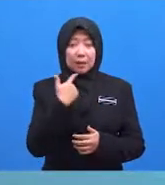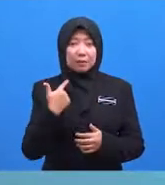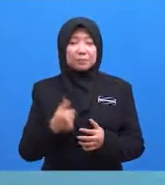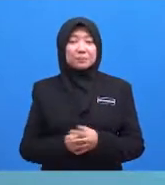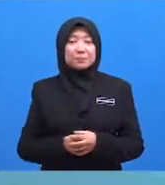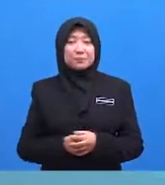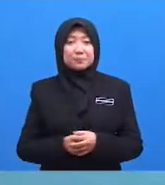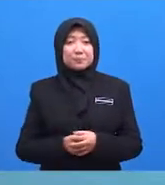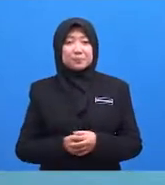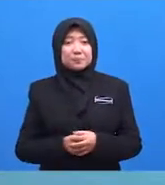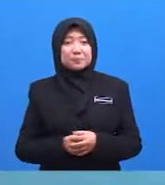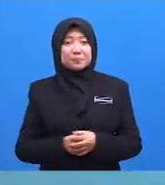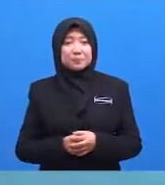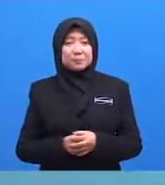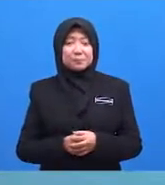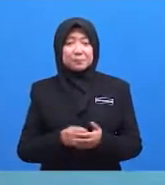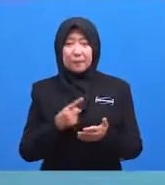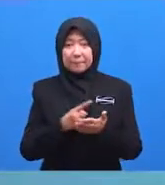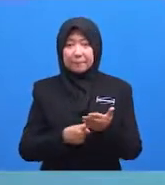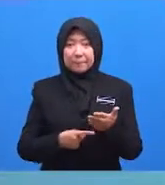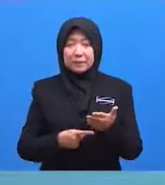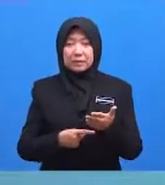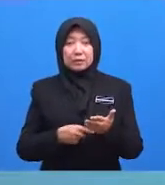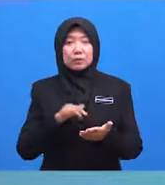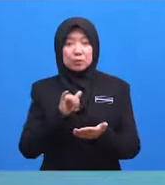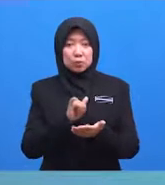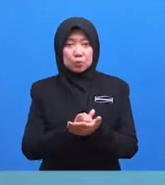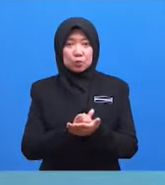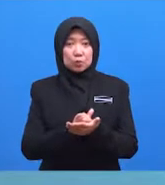Mari lihat apa yang dikatakan mengenai vinaigrette.